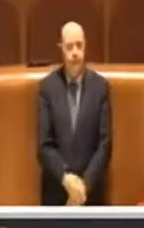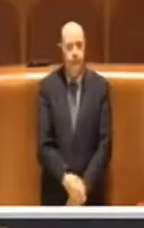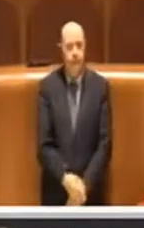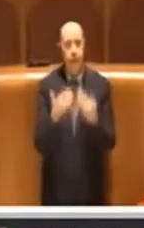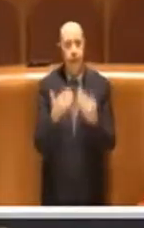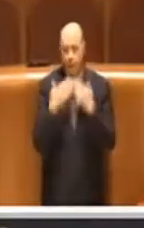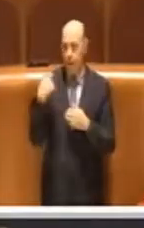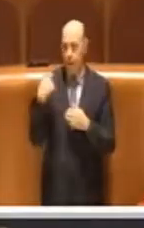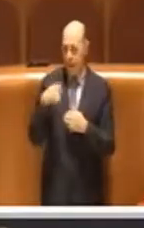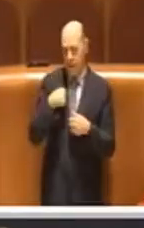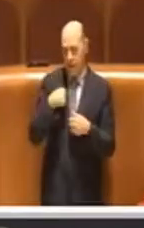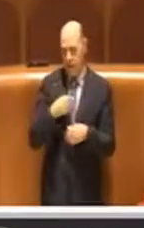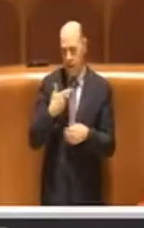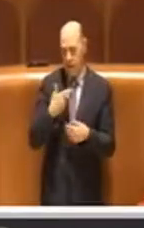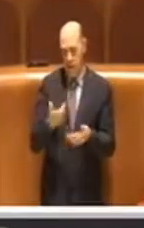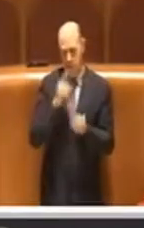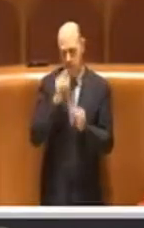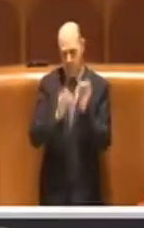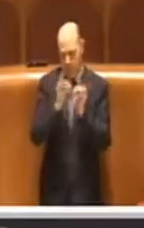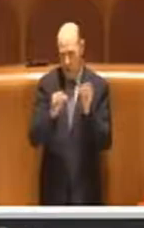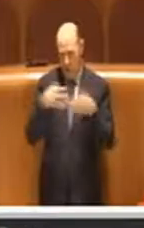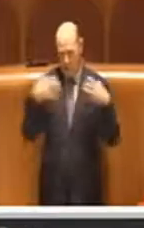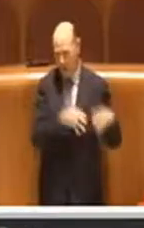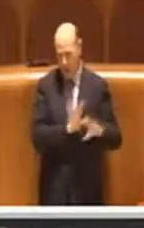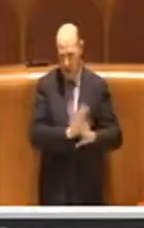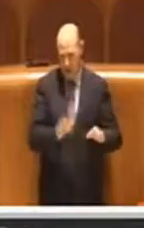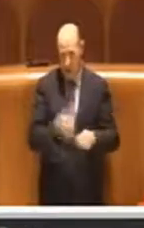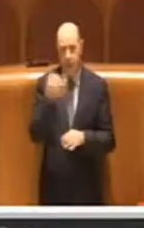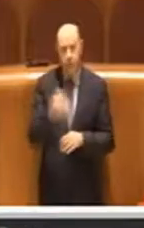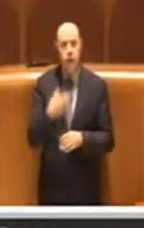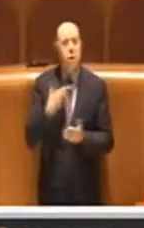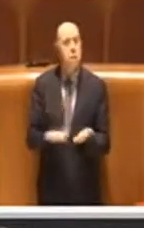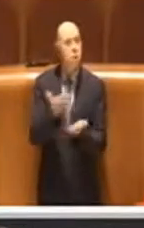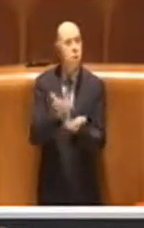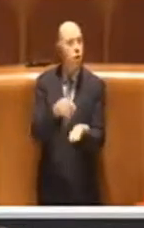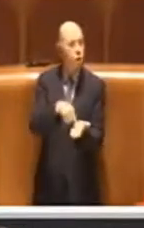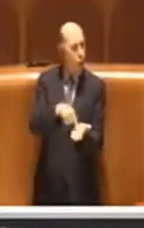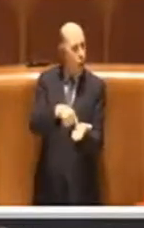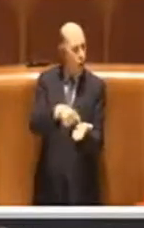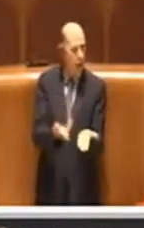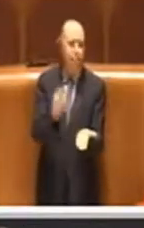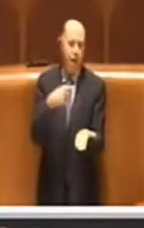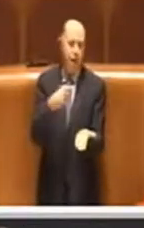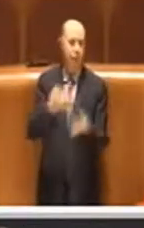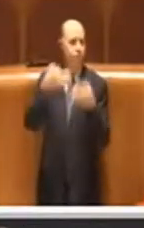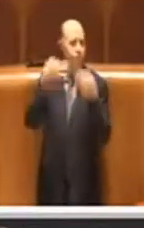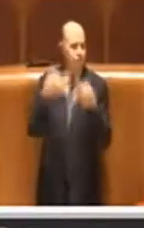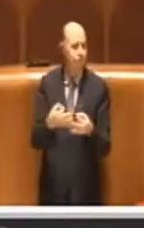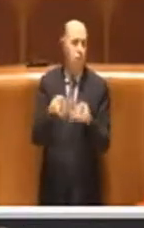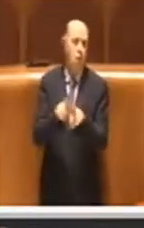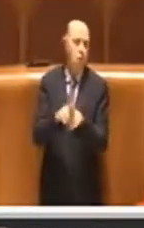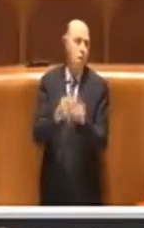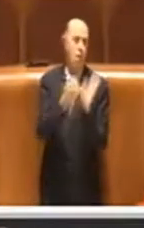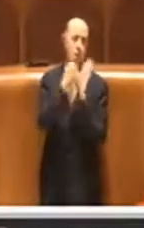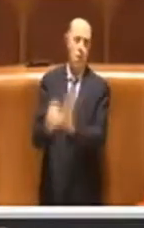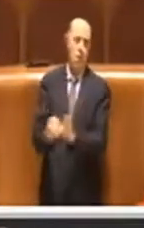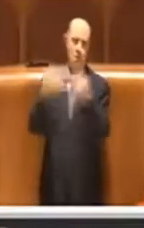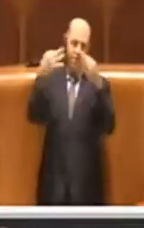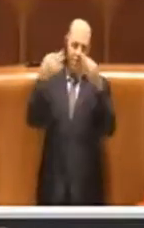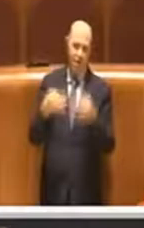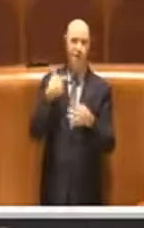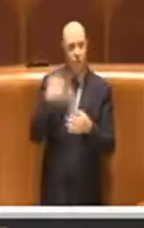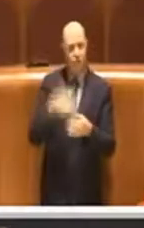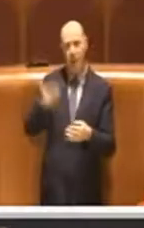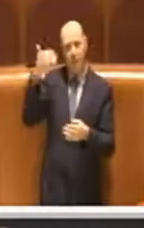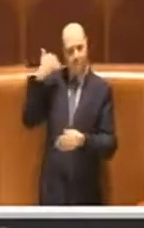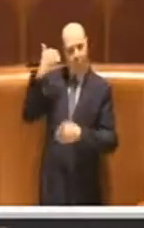Grazie Presidente, ne ruberò molti di meno. Questa mozione va a sancire, a coronare un